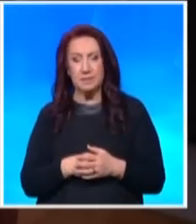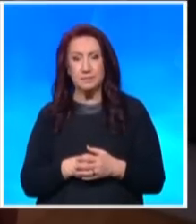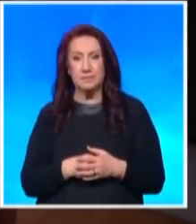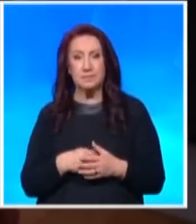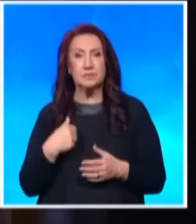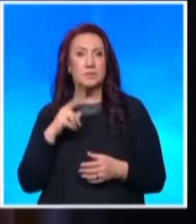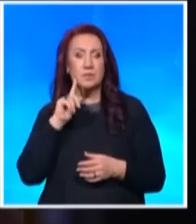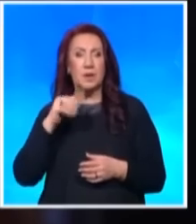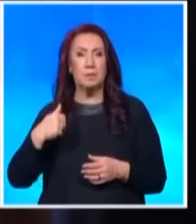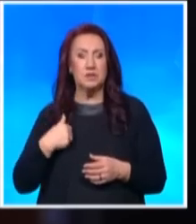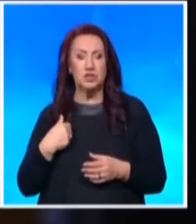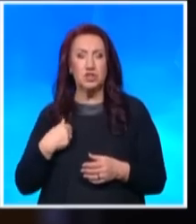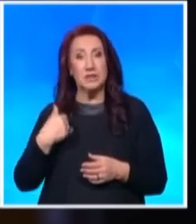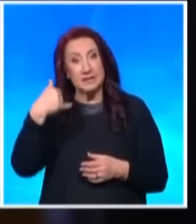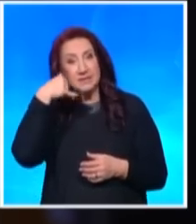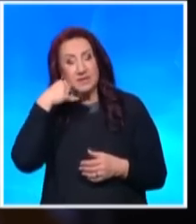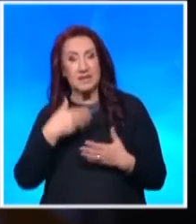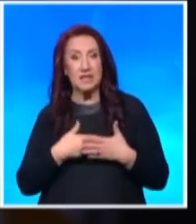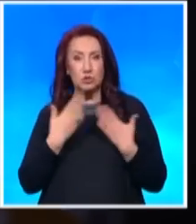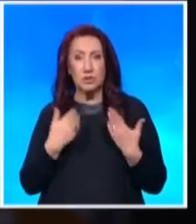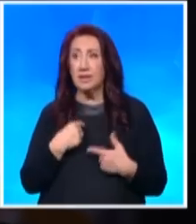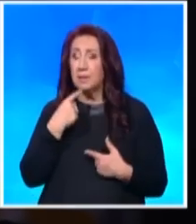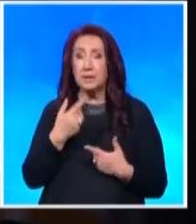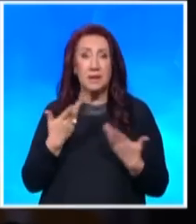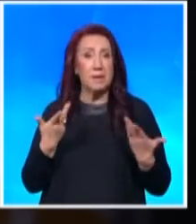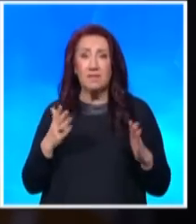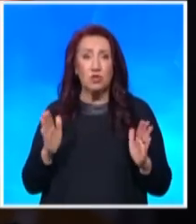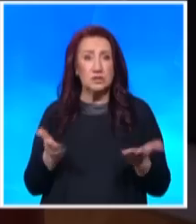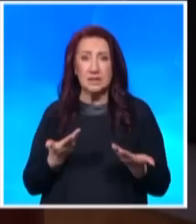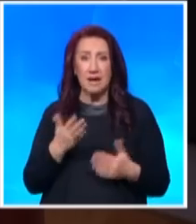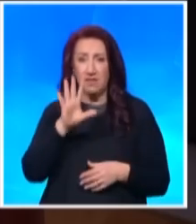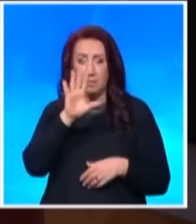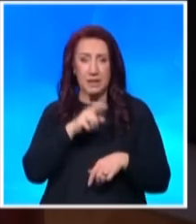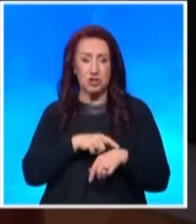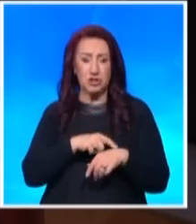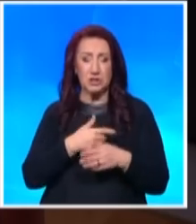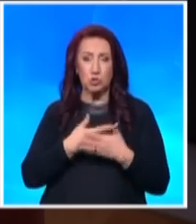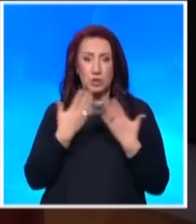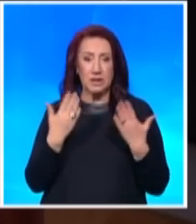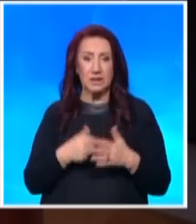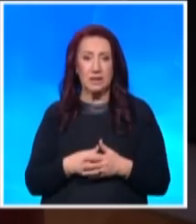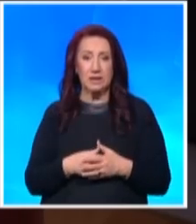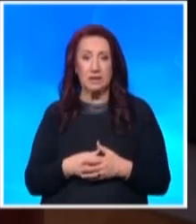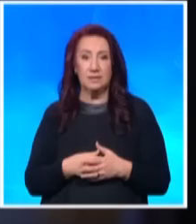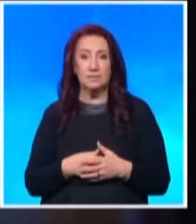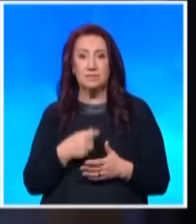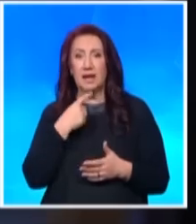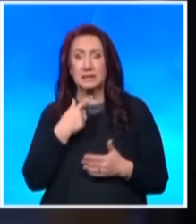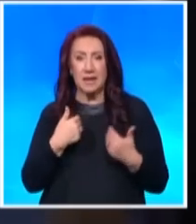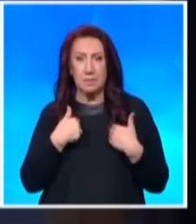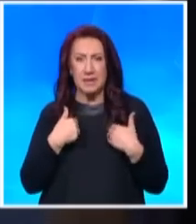Мъжът ми извънна сутринта. Попитах какво се случва в 5 часа сутринта. И той каза, при нас всичко